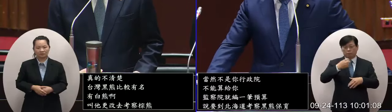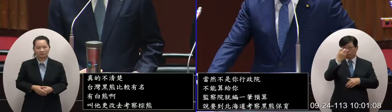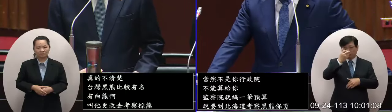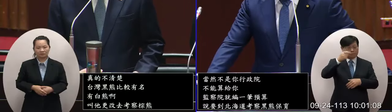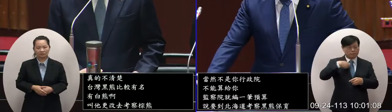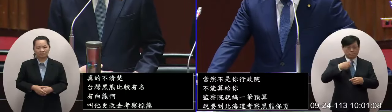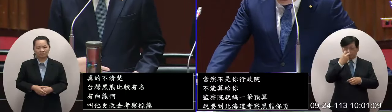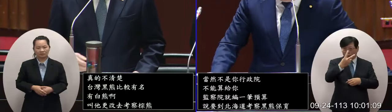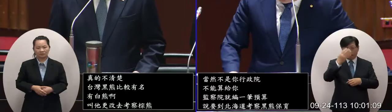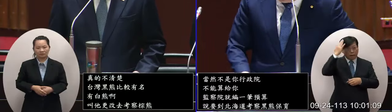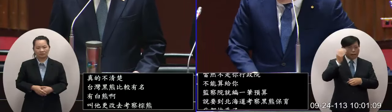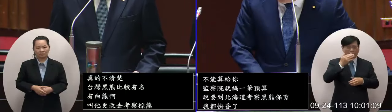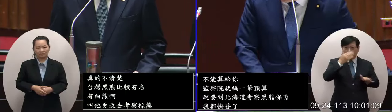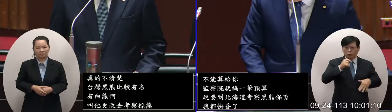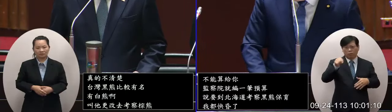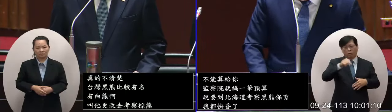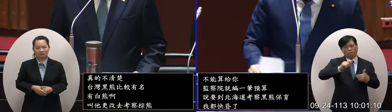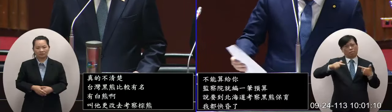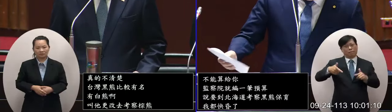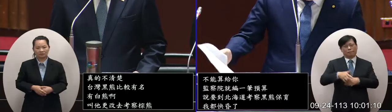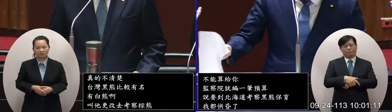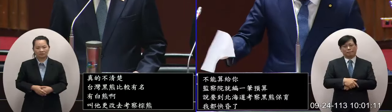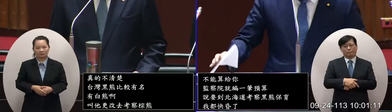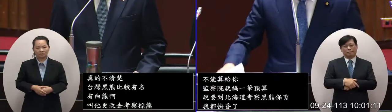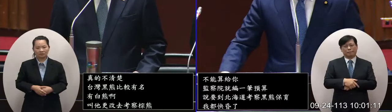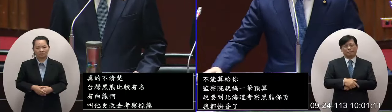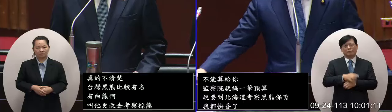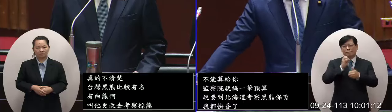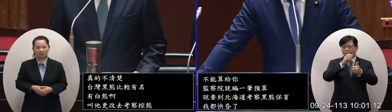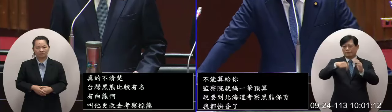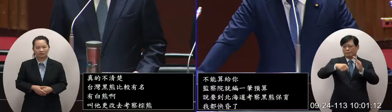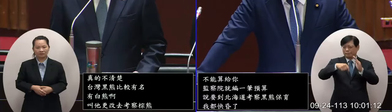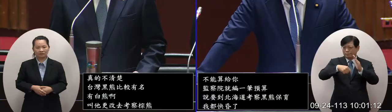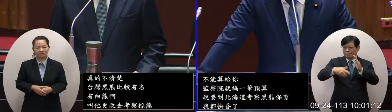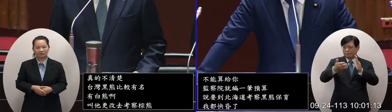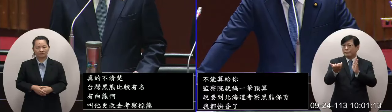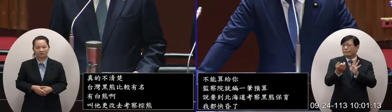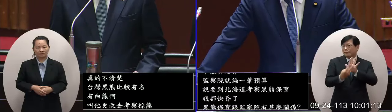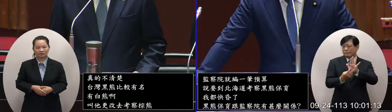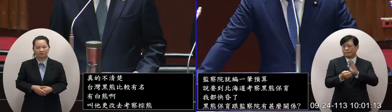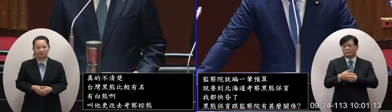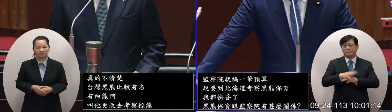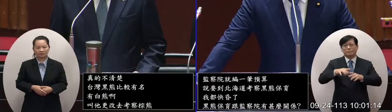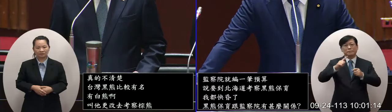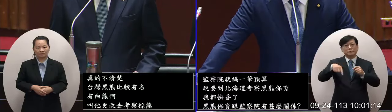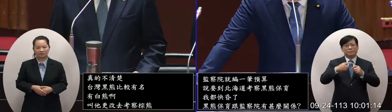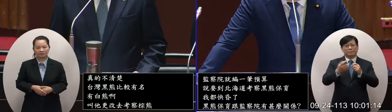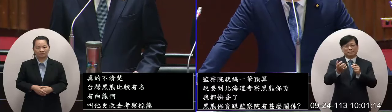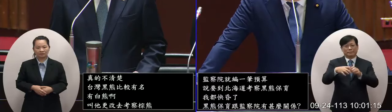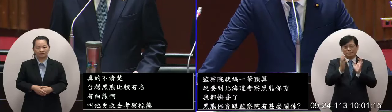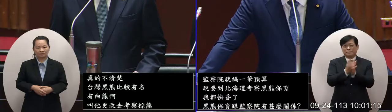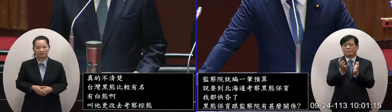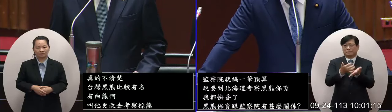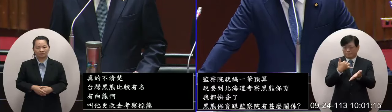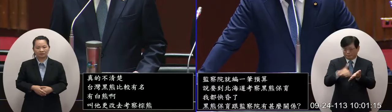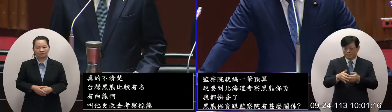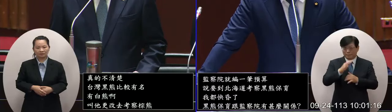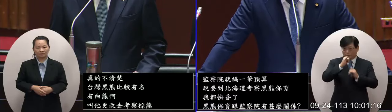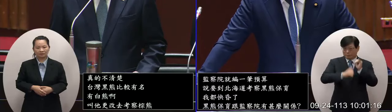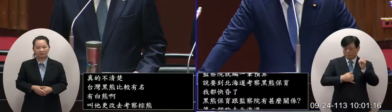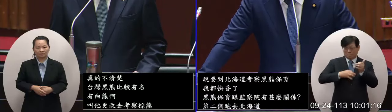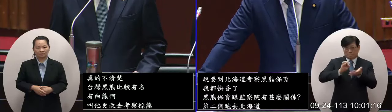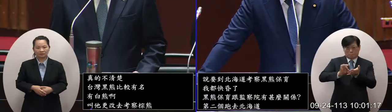熊。我跟院长说啊，我刚刚讲过了，今年的总预算是历史